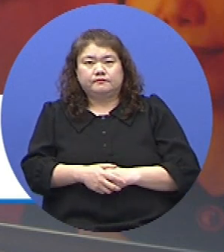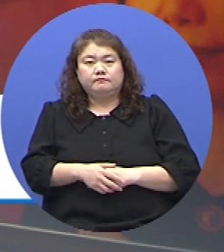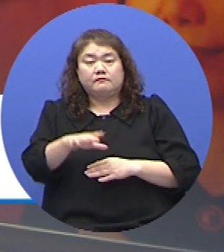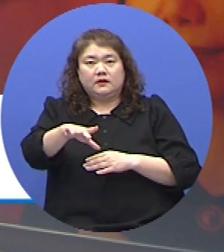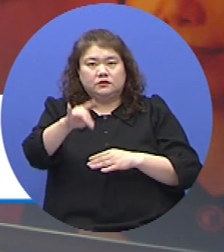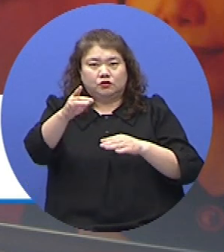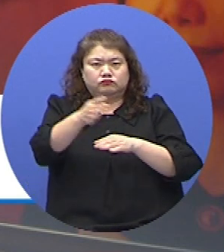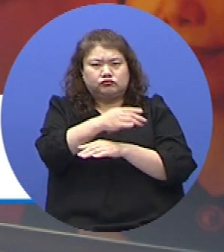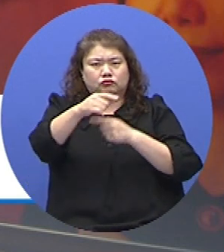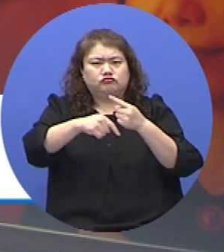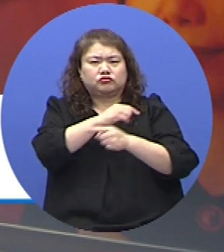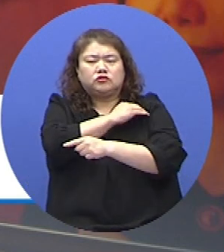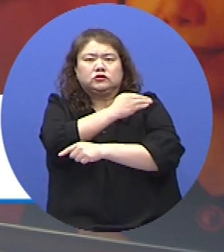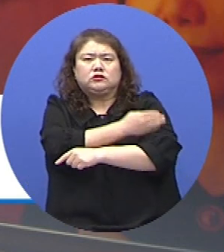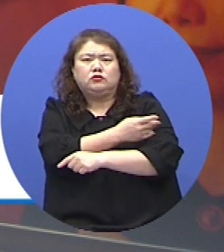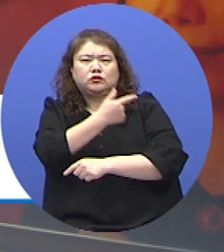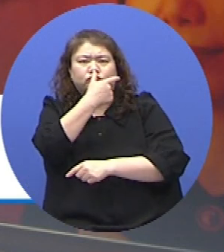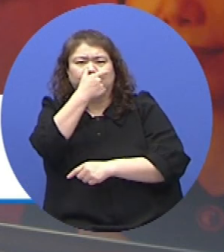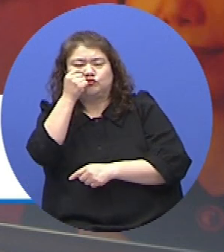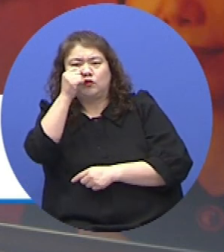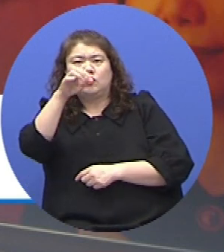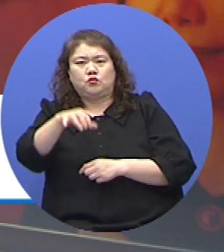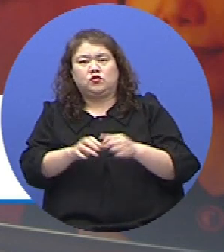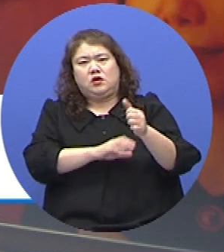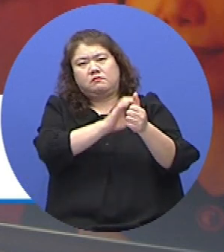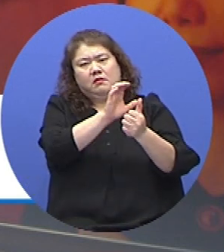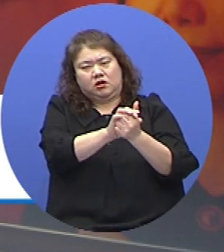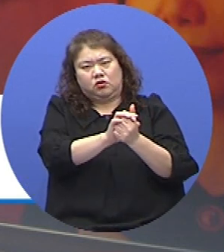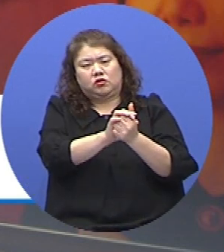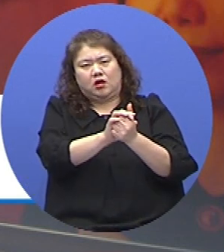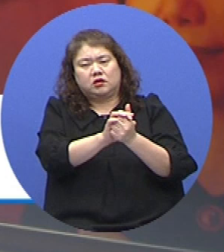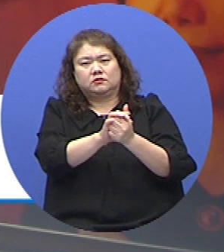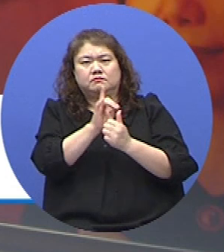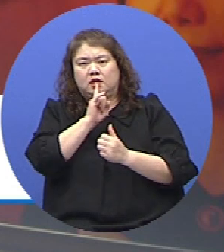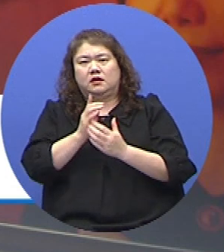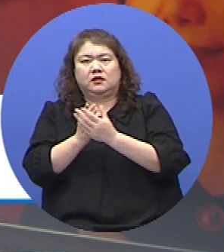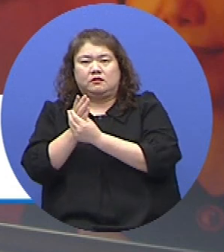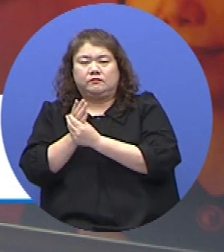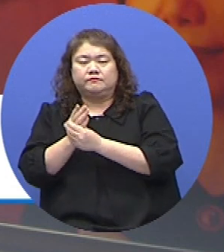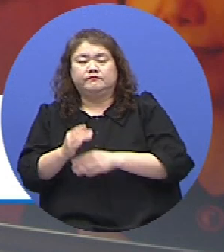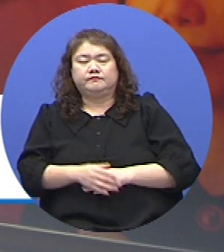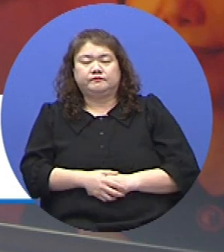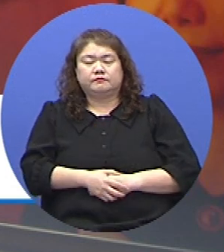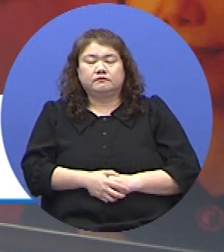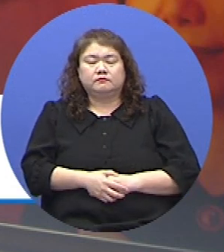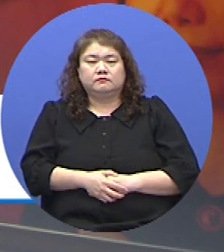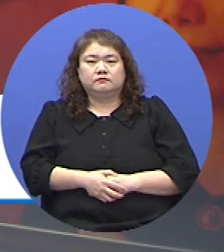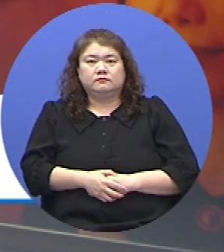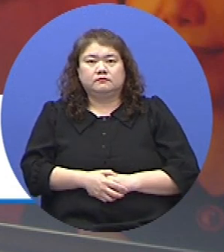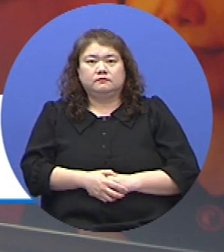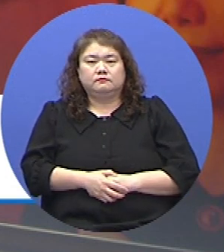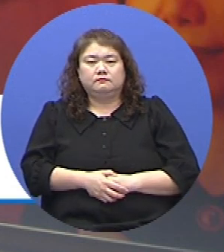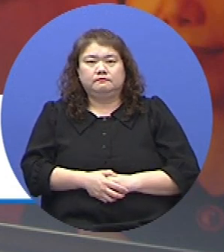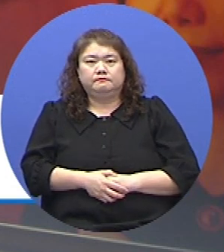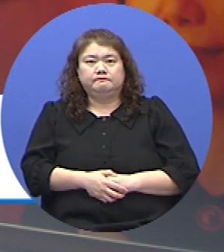처음부터 운영 능력이 부족한 곳에 위탁을 마힌게 아니냐는 지적이 나오고 있습니다 하원호